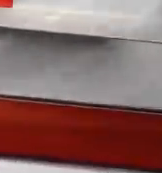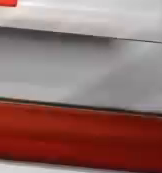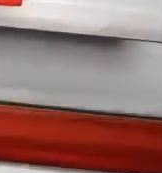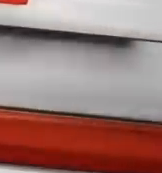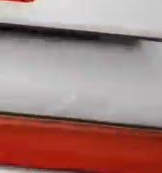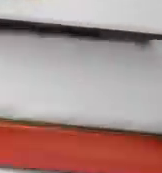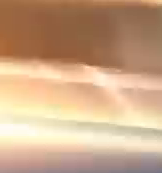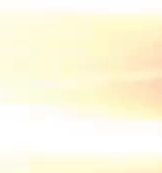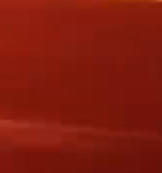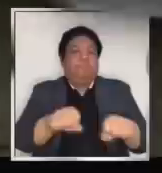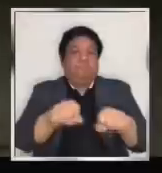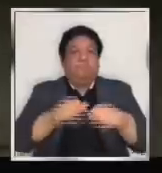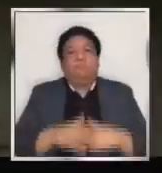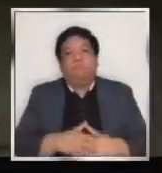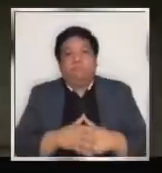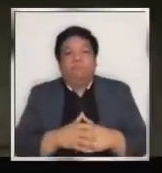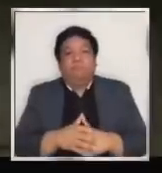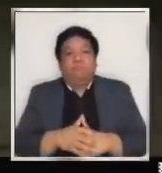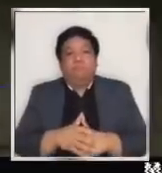Darlene?